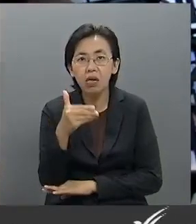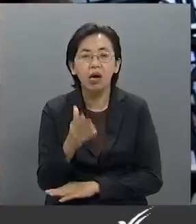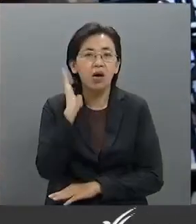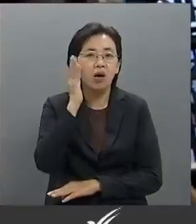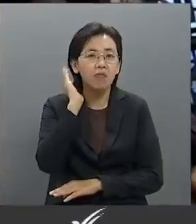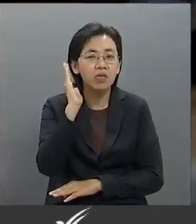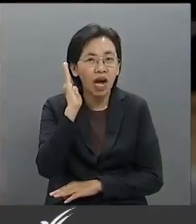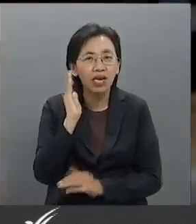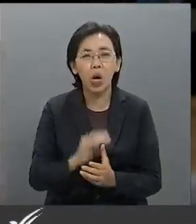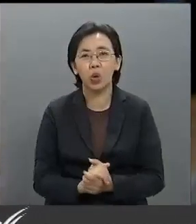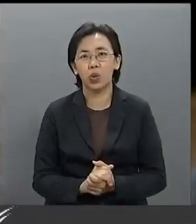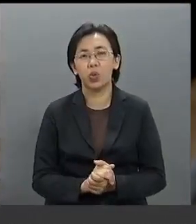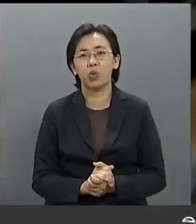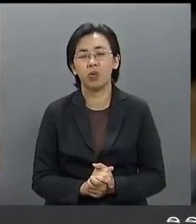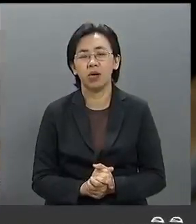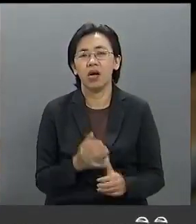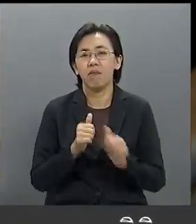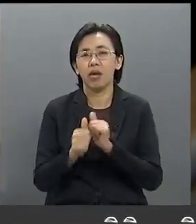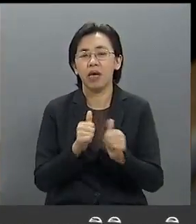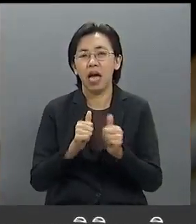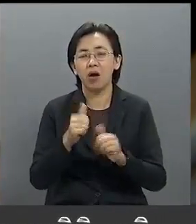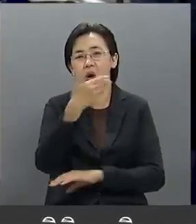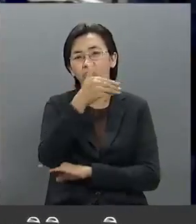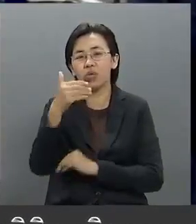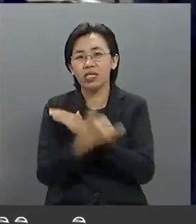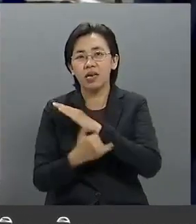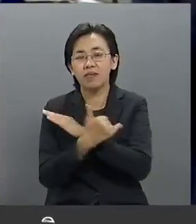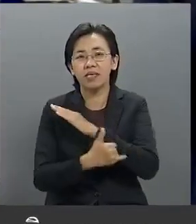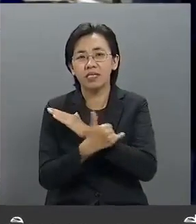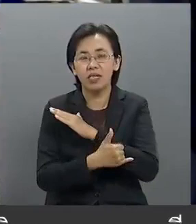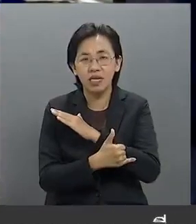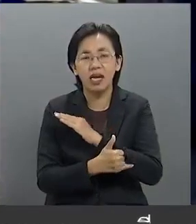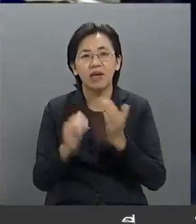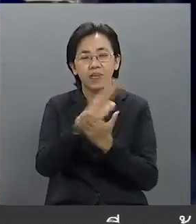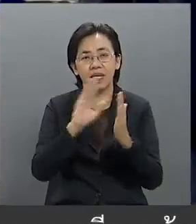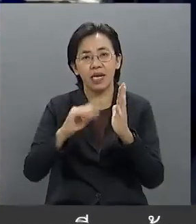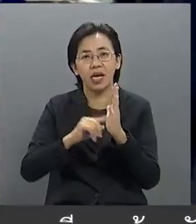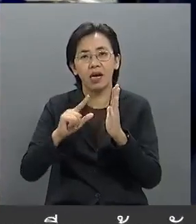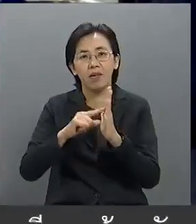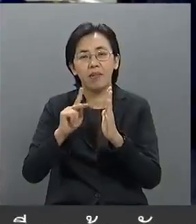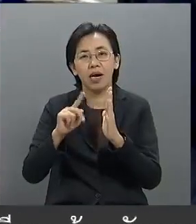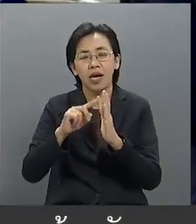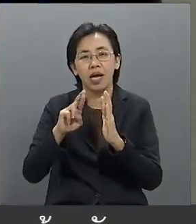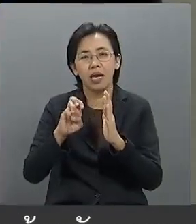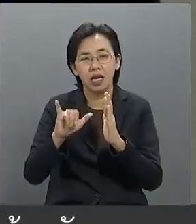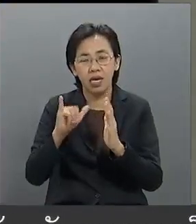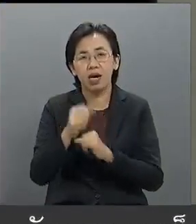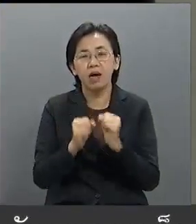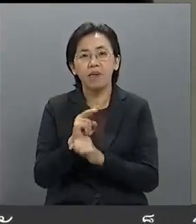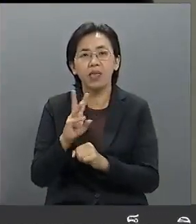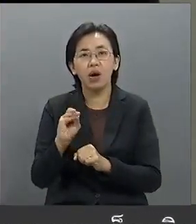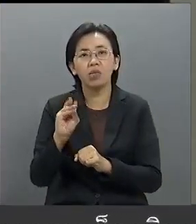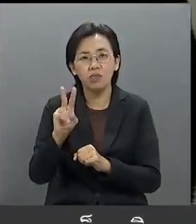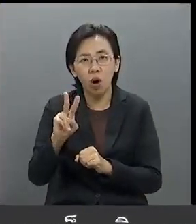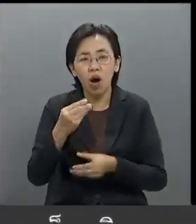รังปรีอินเตอร์เนชั่นแนลปรินต์บายเนียลเวอร์นาที่บัลแกเรียปี2562ยังเพิ่งขายงานได้ในรอบ5เ